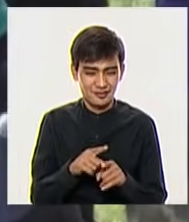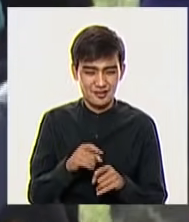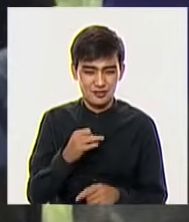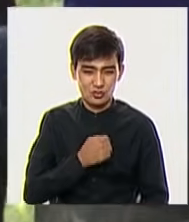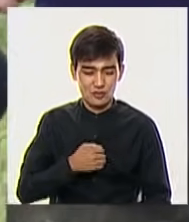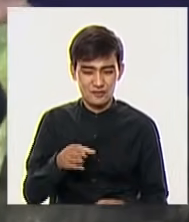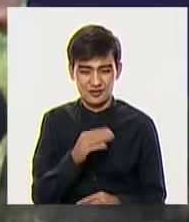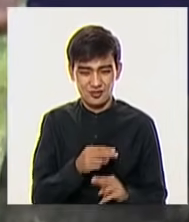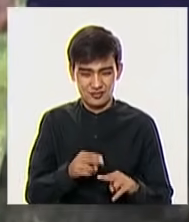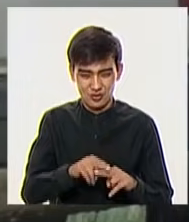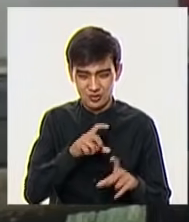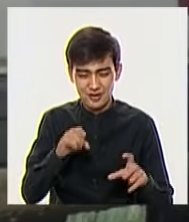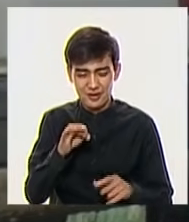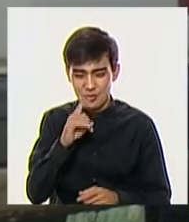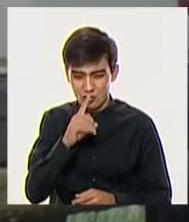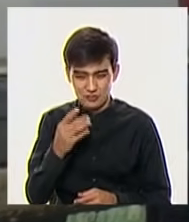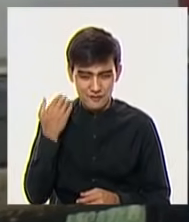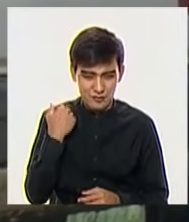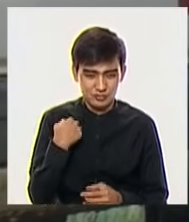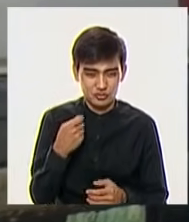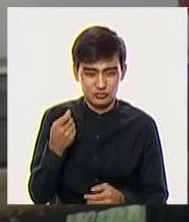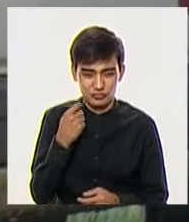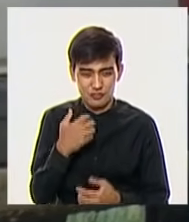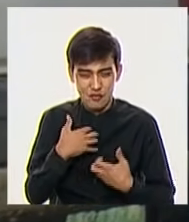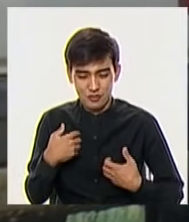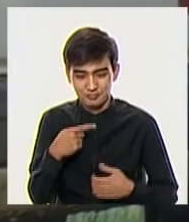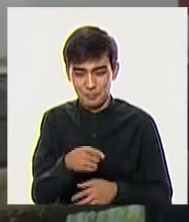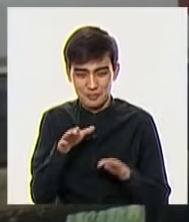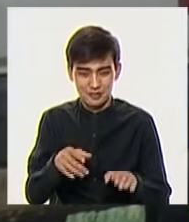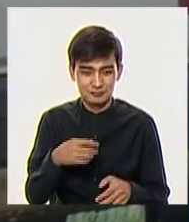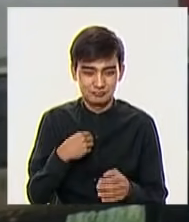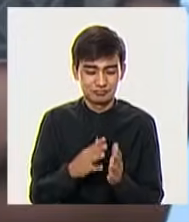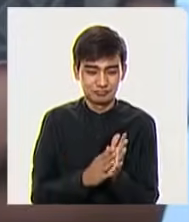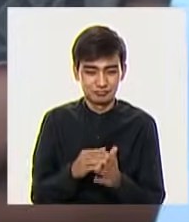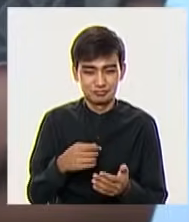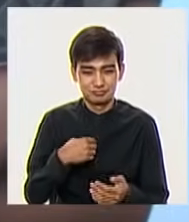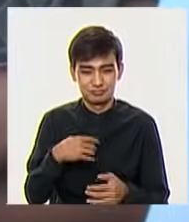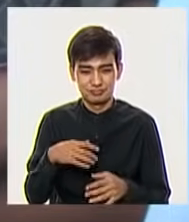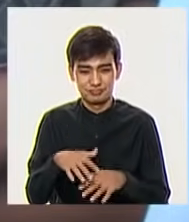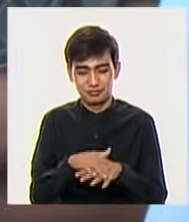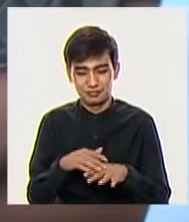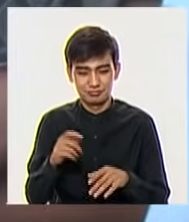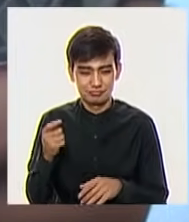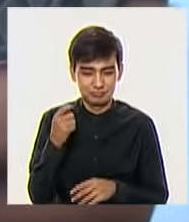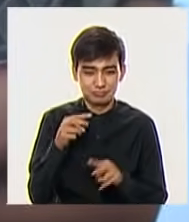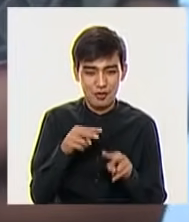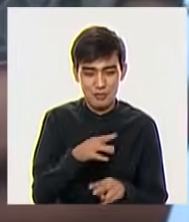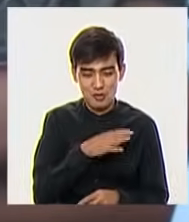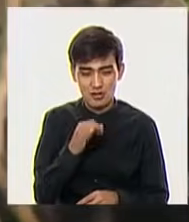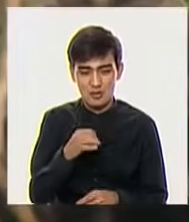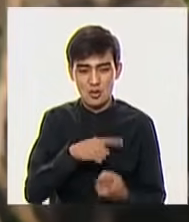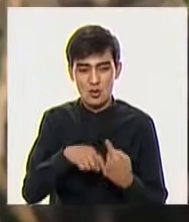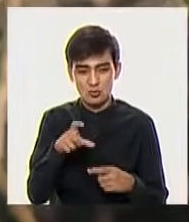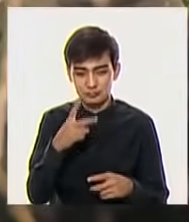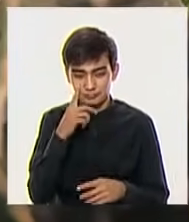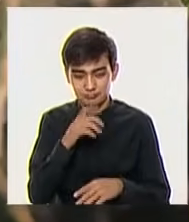Ашуға булыққан азаматтар жылдар бойы мал жайып жүрген жерден айырылып жатырмыз дейді. Өйткені ауылдан бір шақырым жердегі жайылымға кәсіпкерлер көз салып тартып